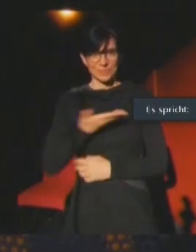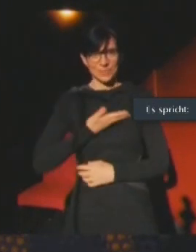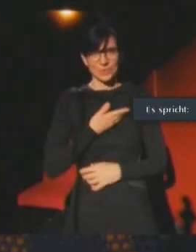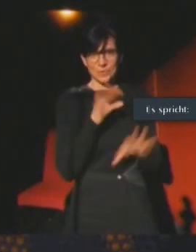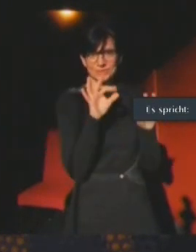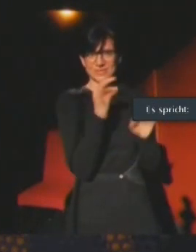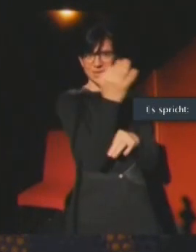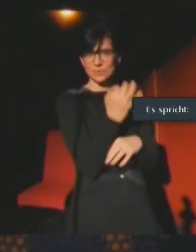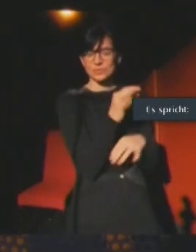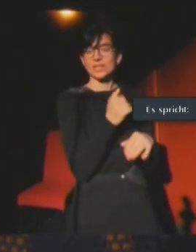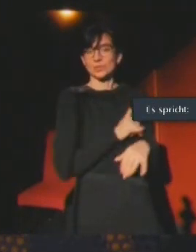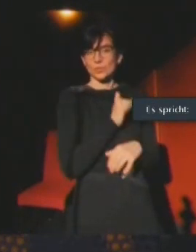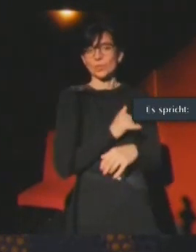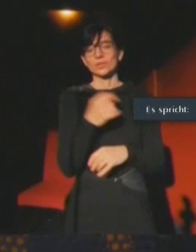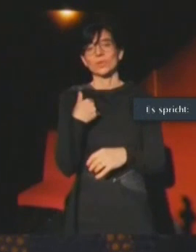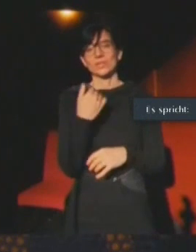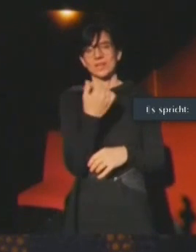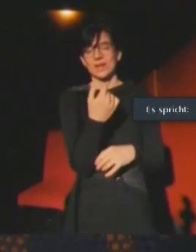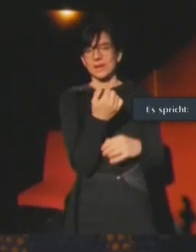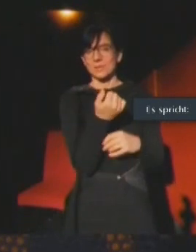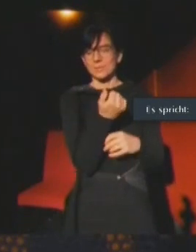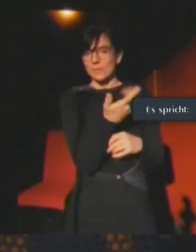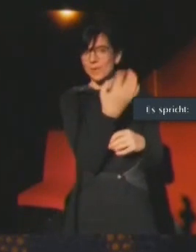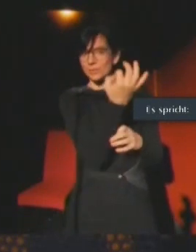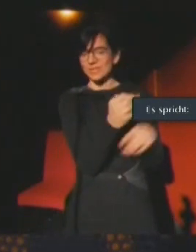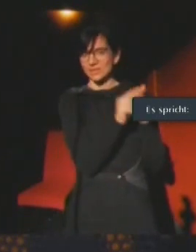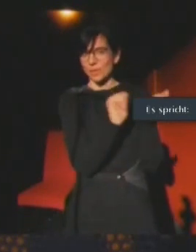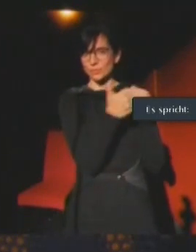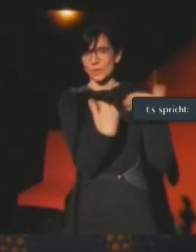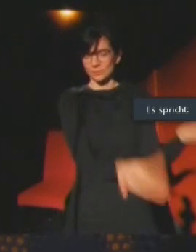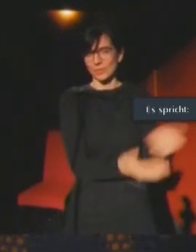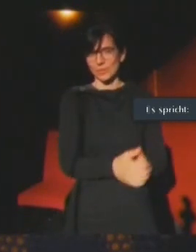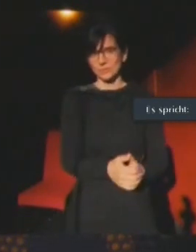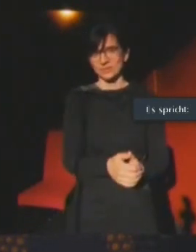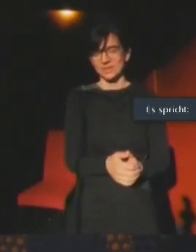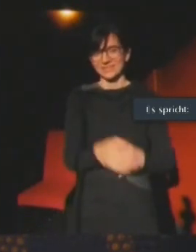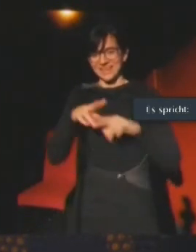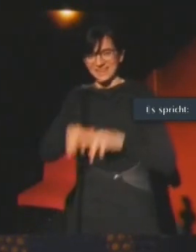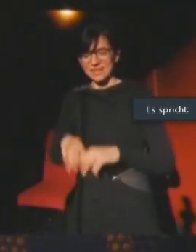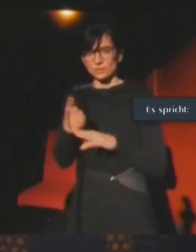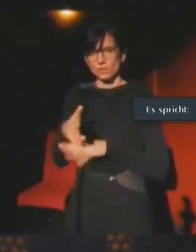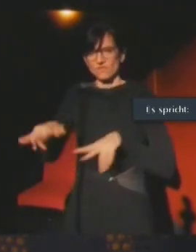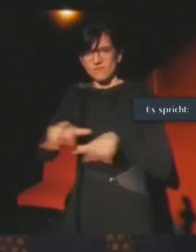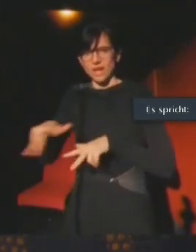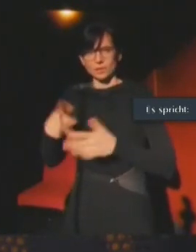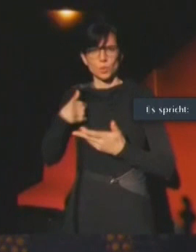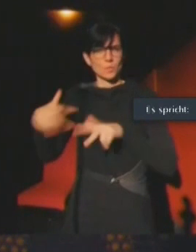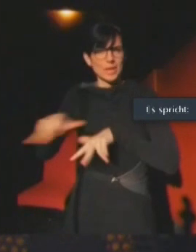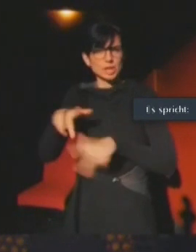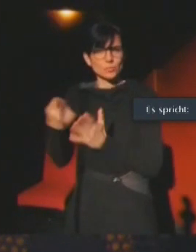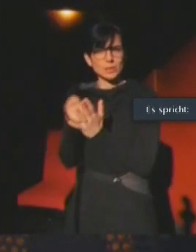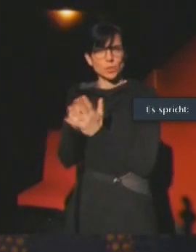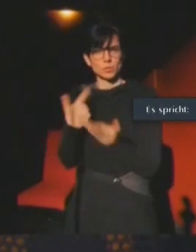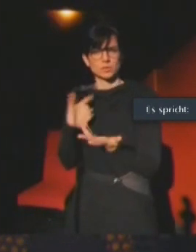rund 2% in den Sport. Und wenn Sie das zusammenzählen, dann ergibt sich etwas, was dann noch für Verwaltung und Managementkosten übrig